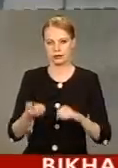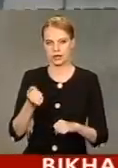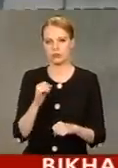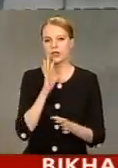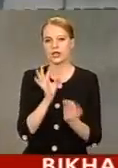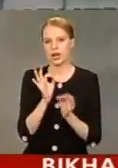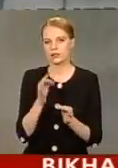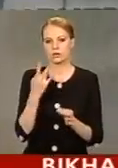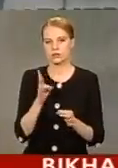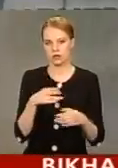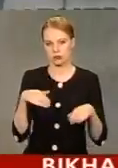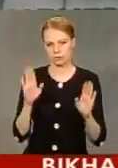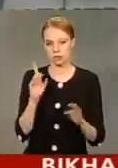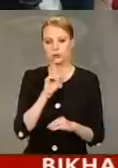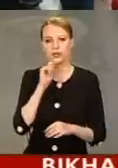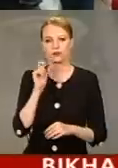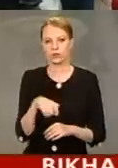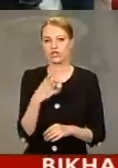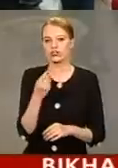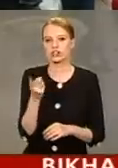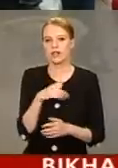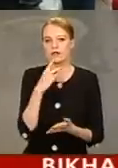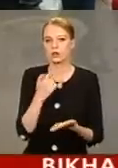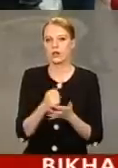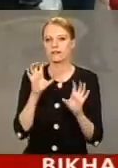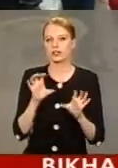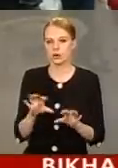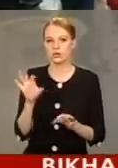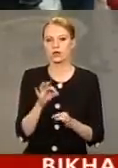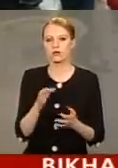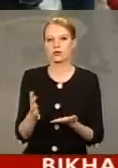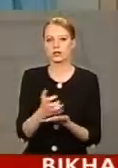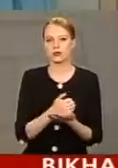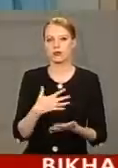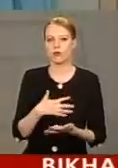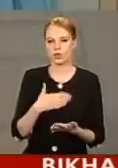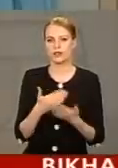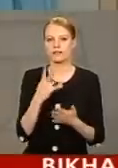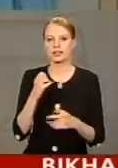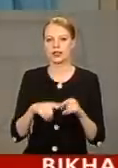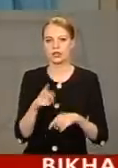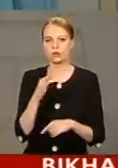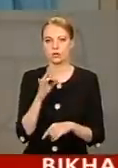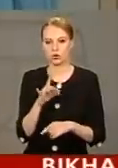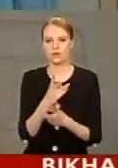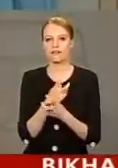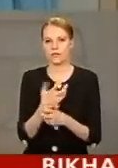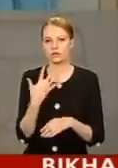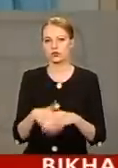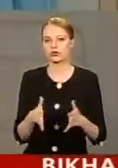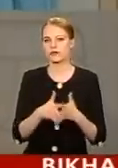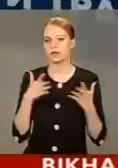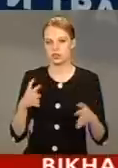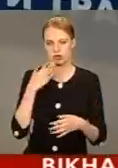підтримують та радять не опускати рук. Поки в Україні ще навіть не ухвалено закону про забір органів від нерідного донора, в Австрії